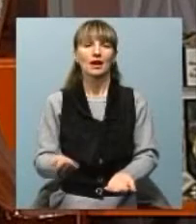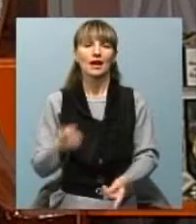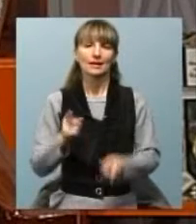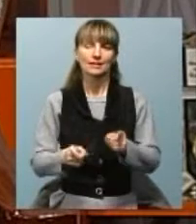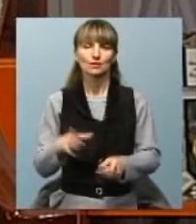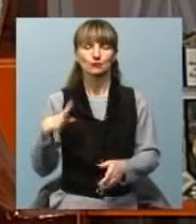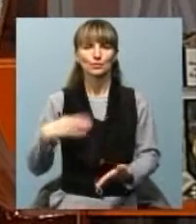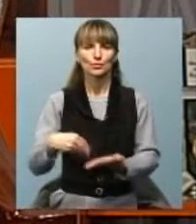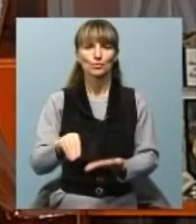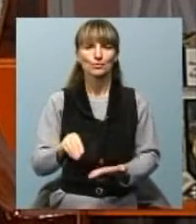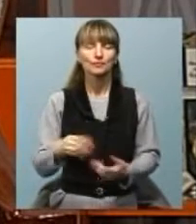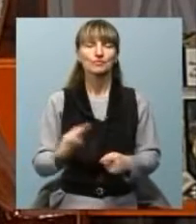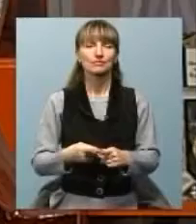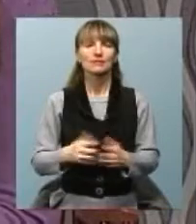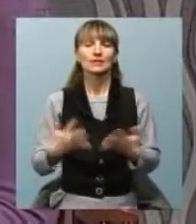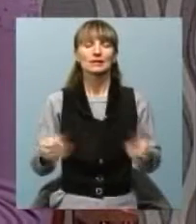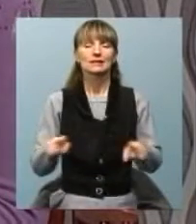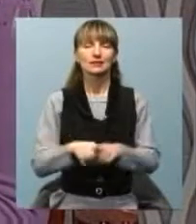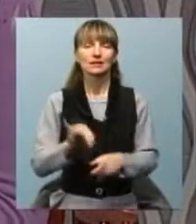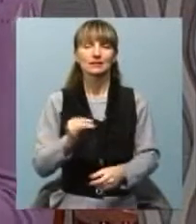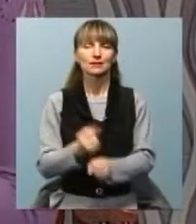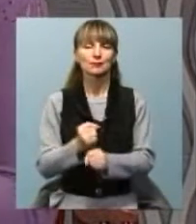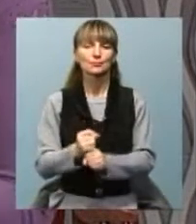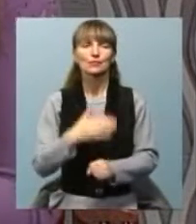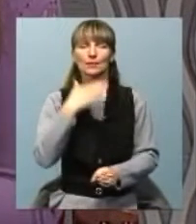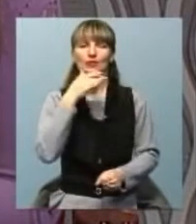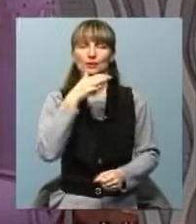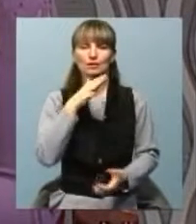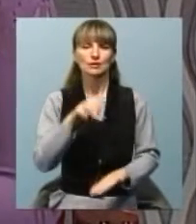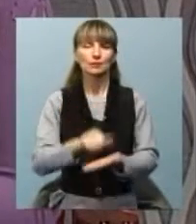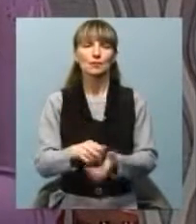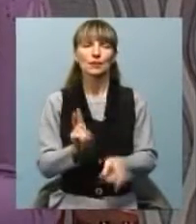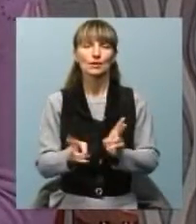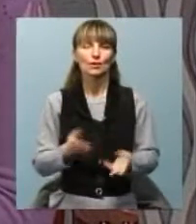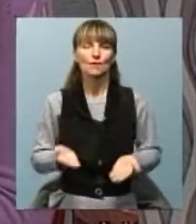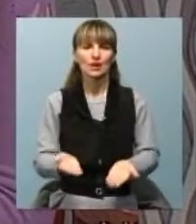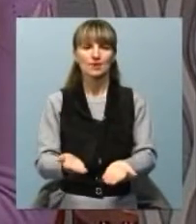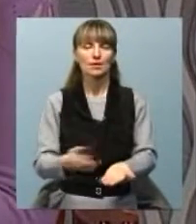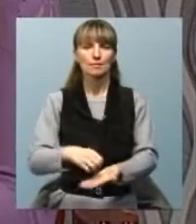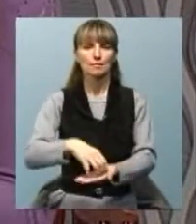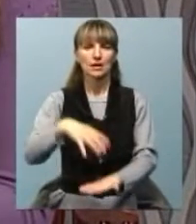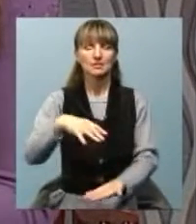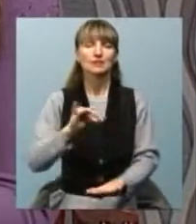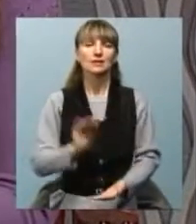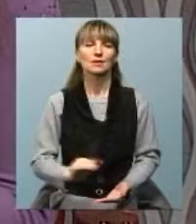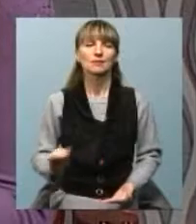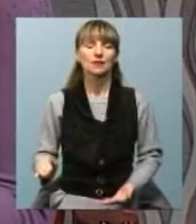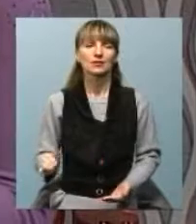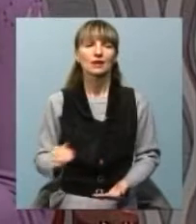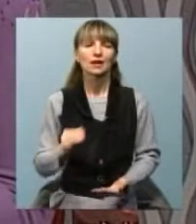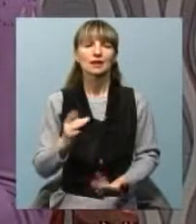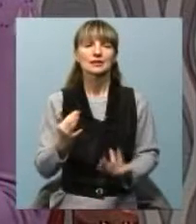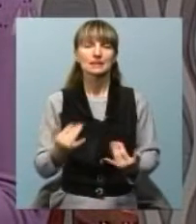іноді купуємо. Ну, це здебільшого так і роблять, оскільки дуже багато часу займає приготування паски. Ну і, малята,